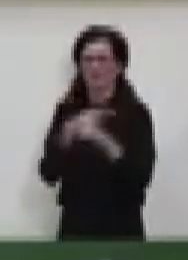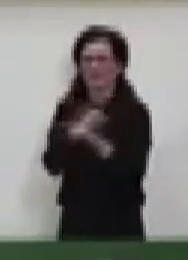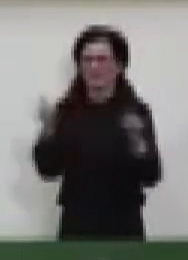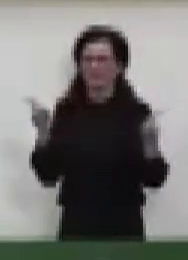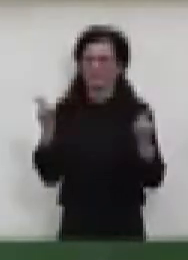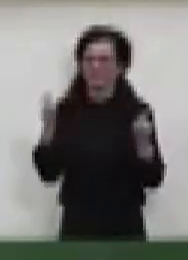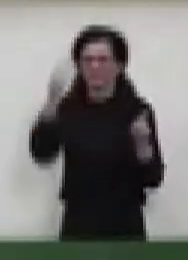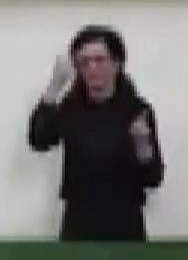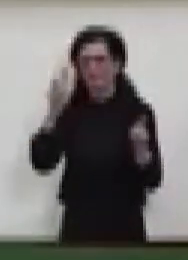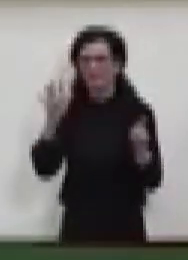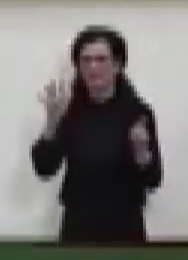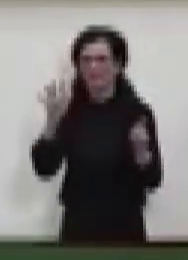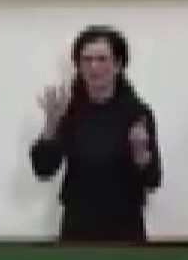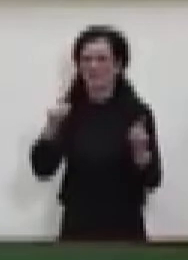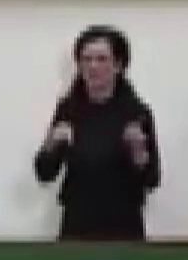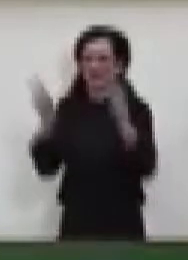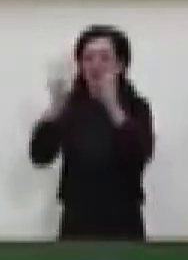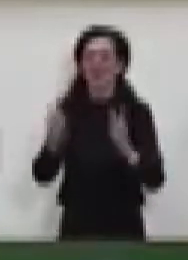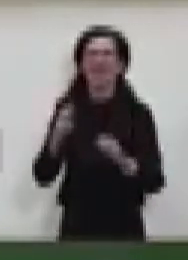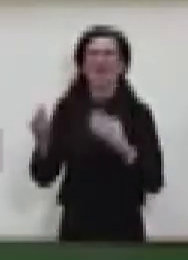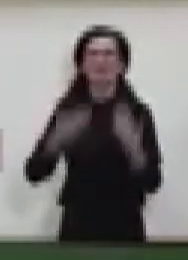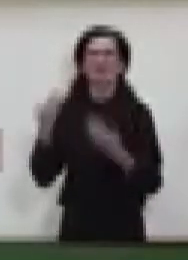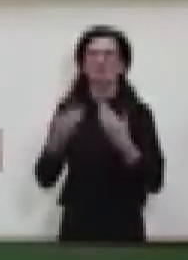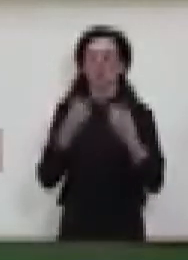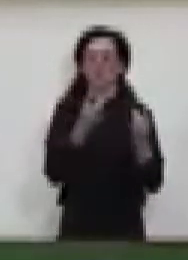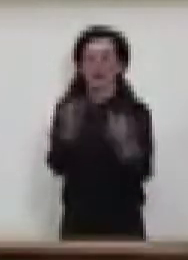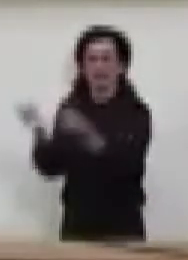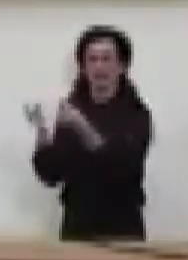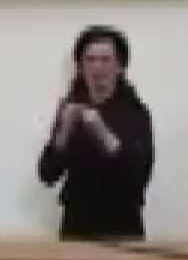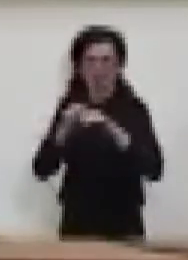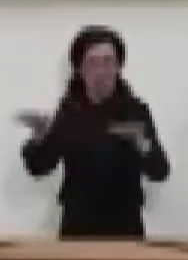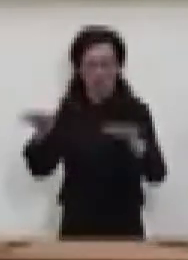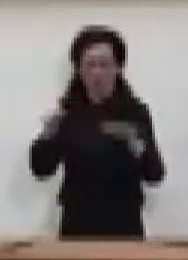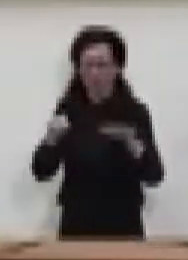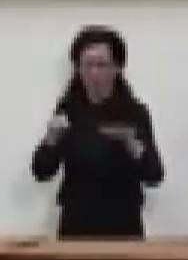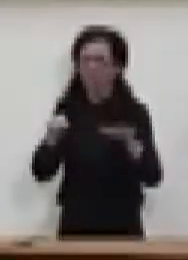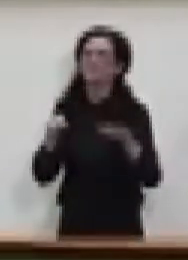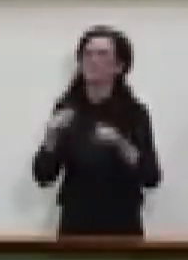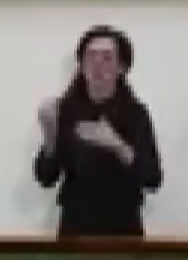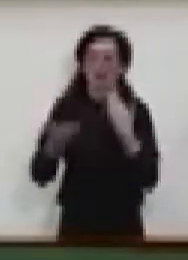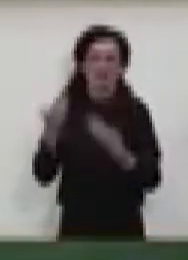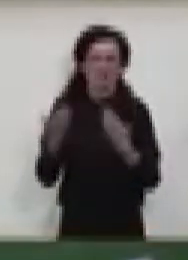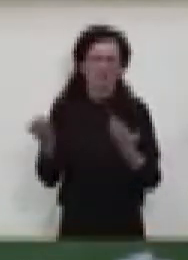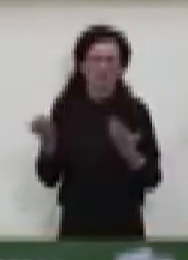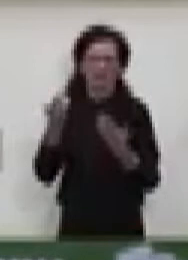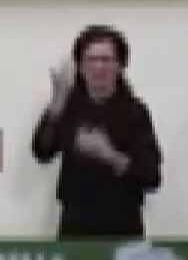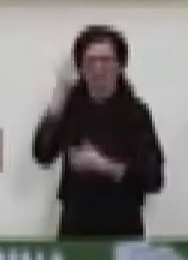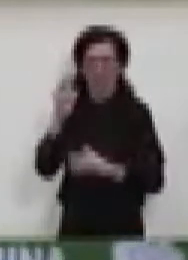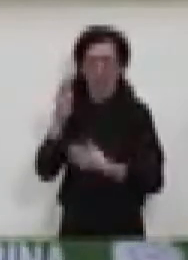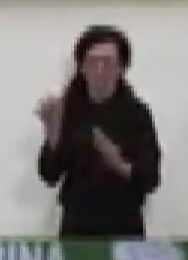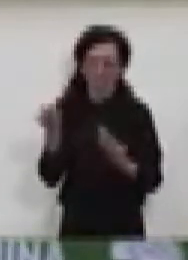di fronte a questa di emergenza epidemica che era del resto attesa dopo